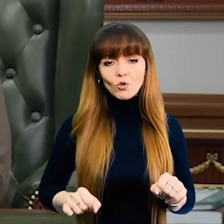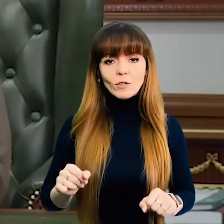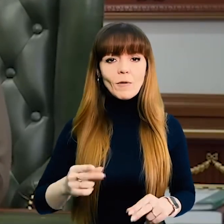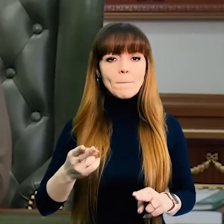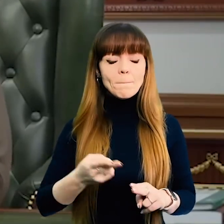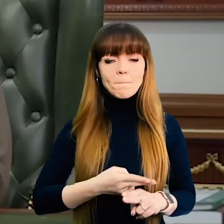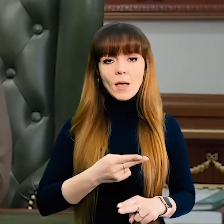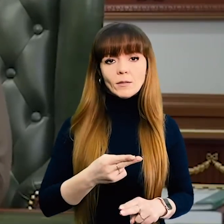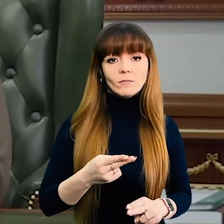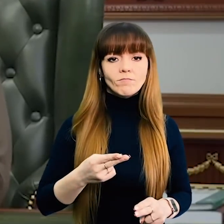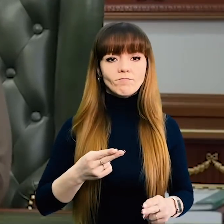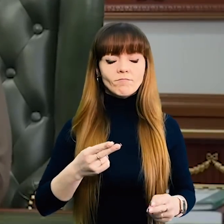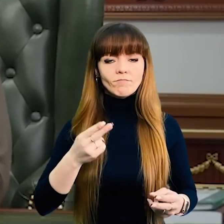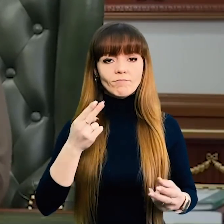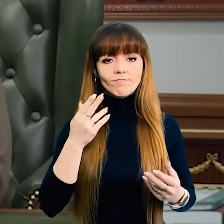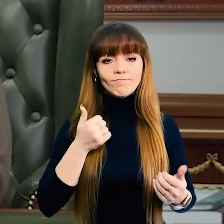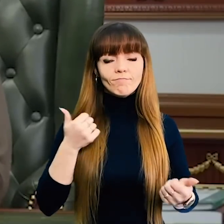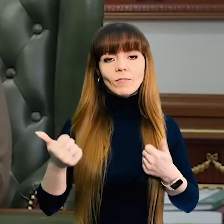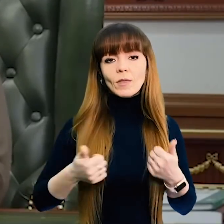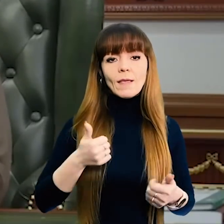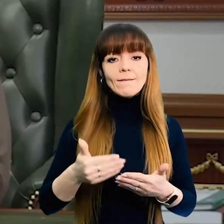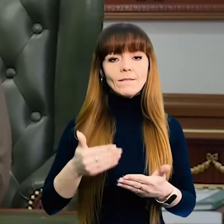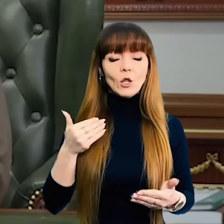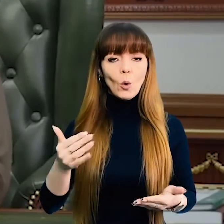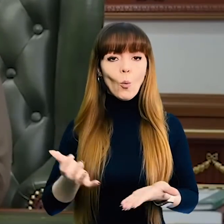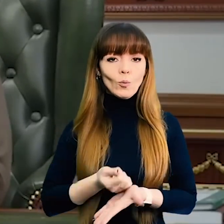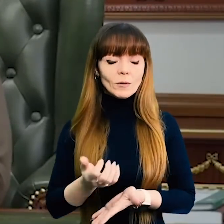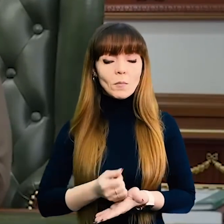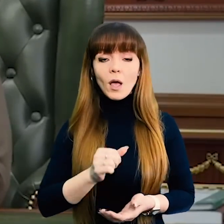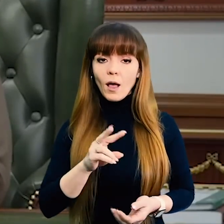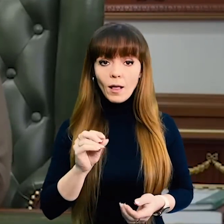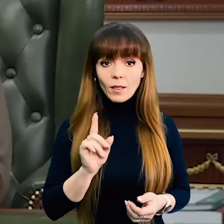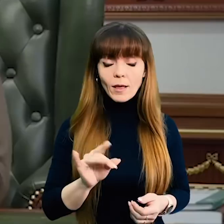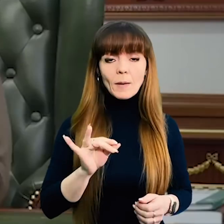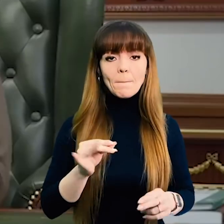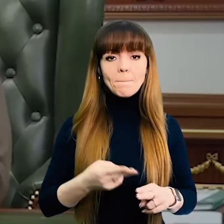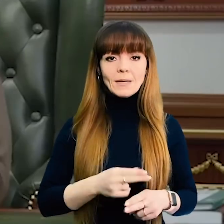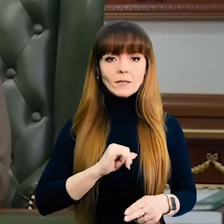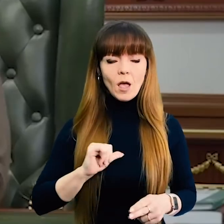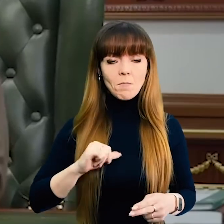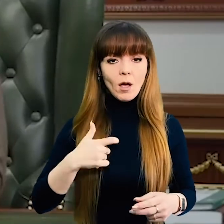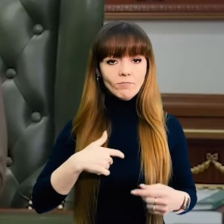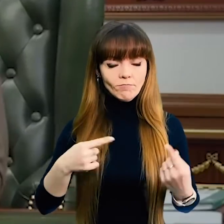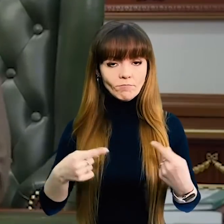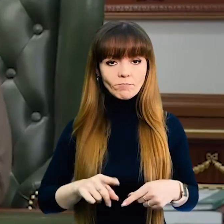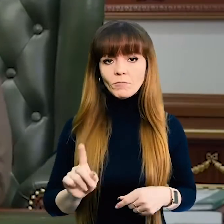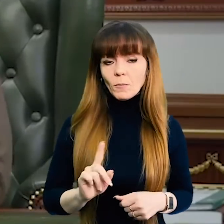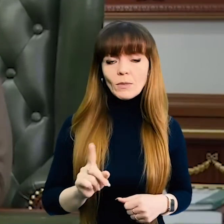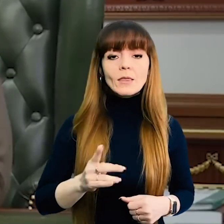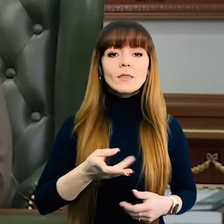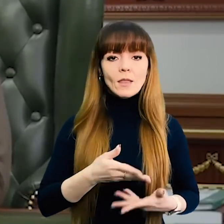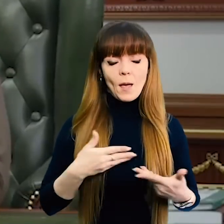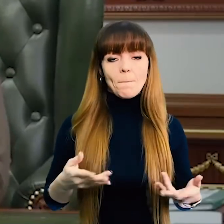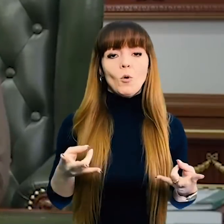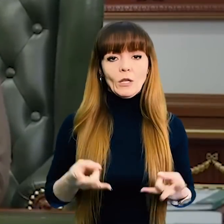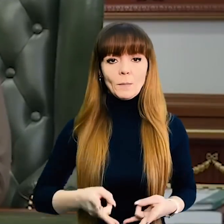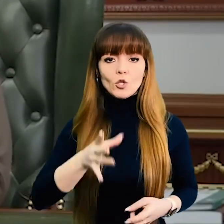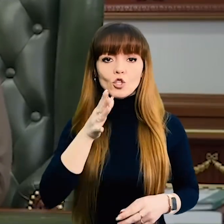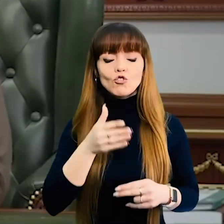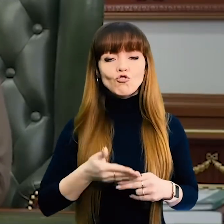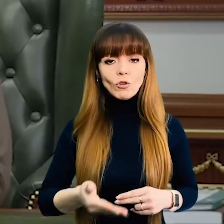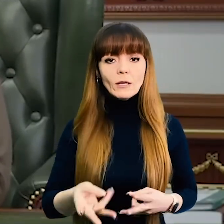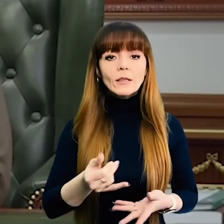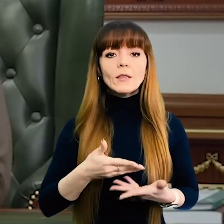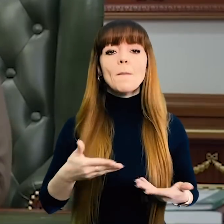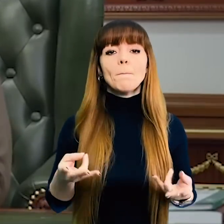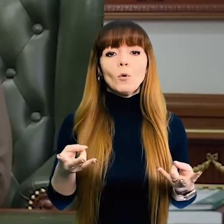це можливо, без надмірної ейфорії від успіхів, але й без самонакручування. Нам ще потрібен